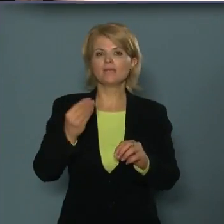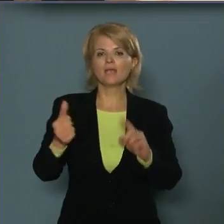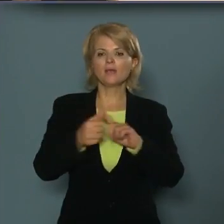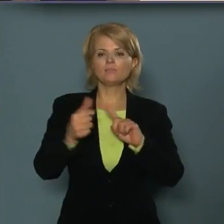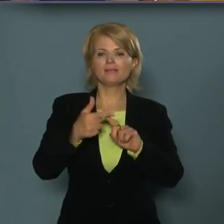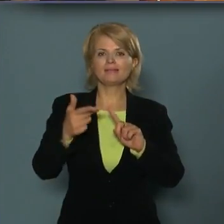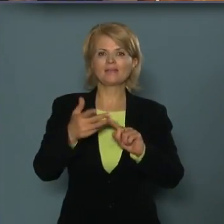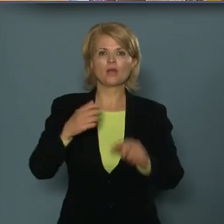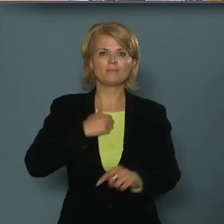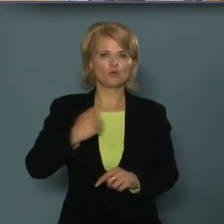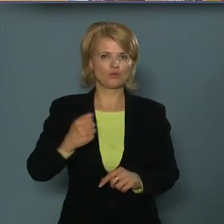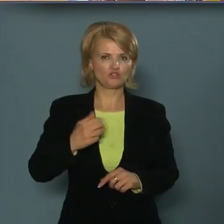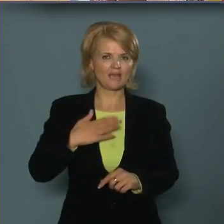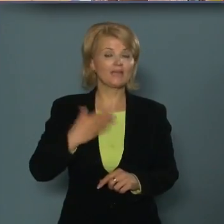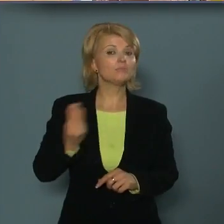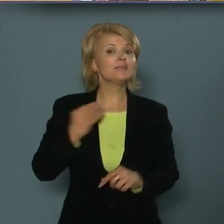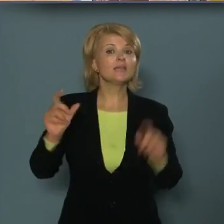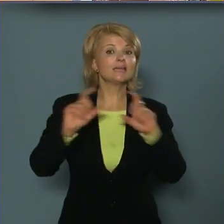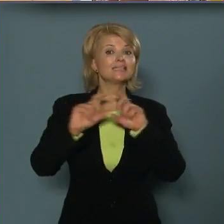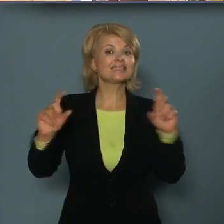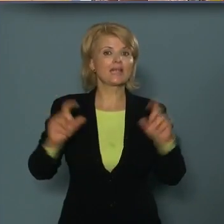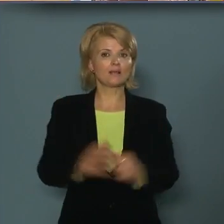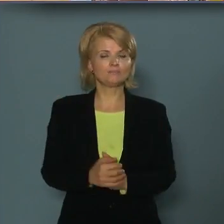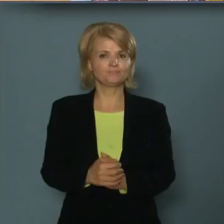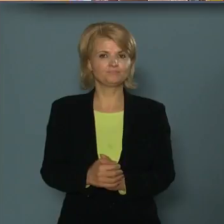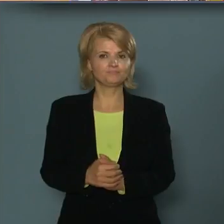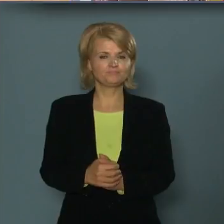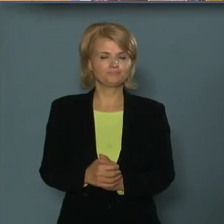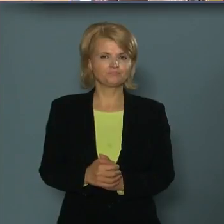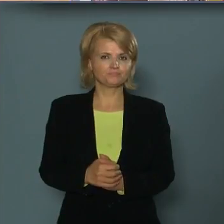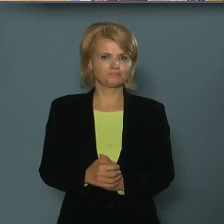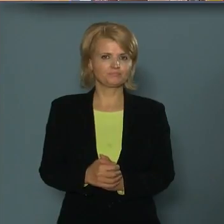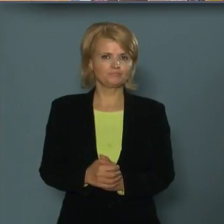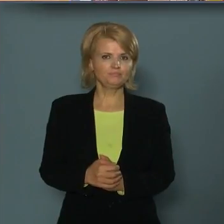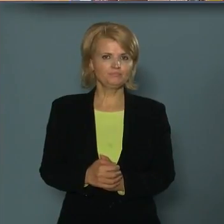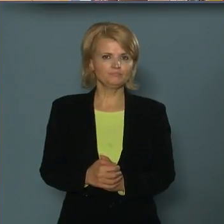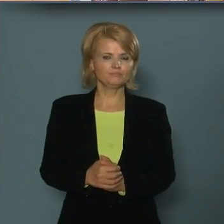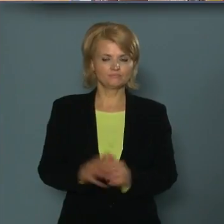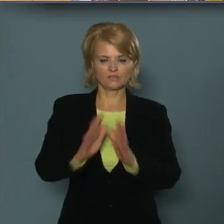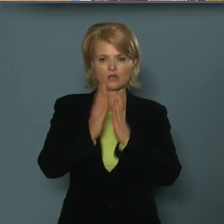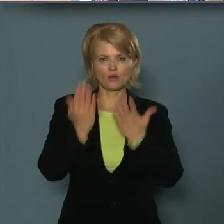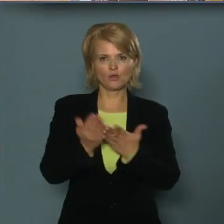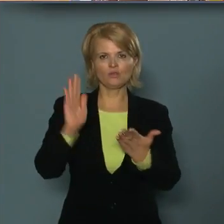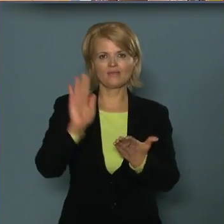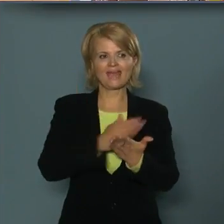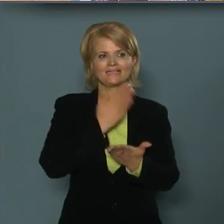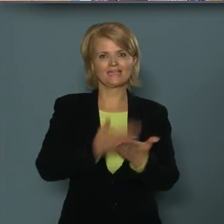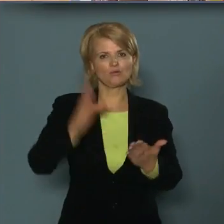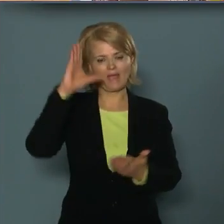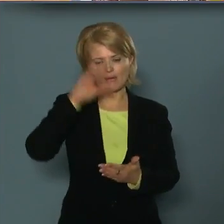cím? Hát ez azért lett, mert az egyszerű emberekről szól